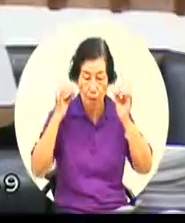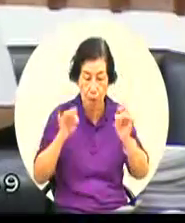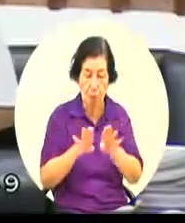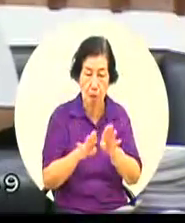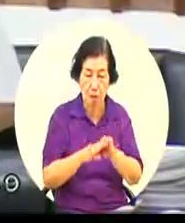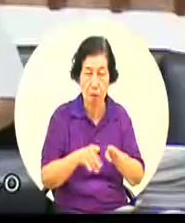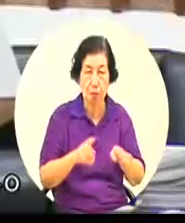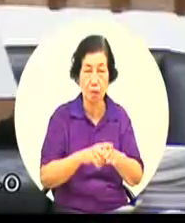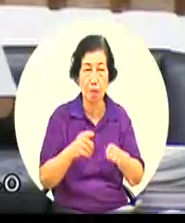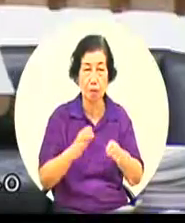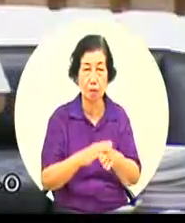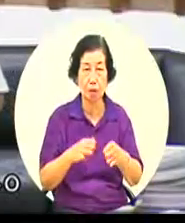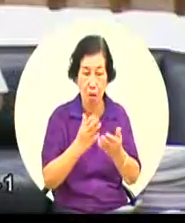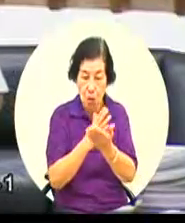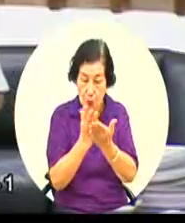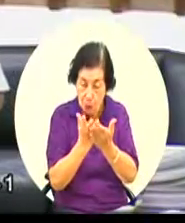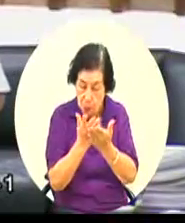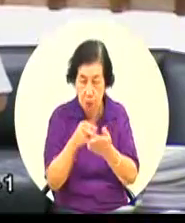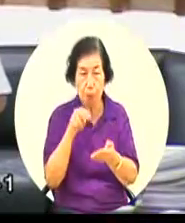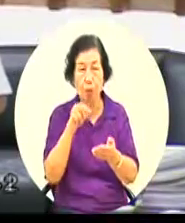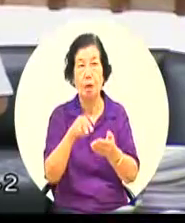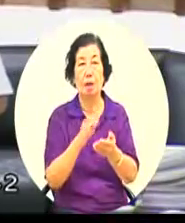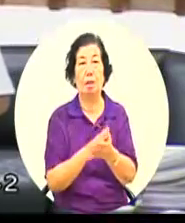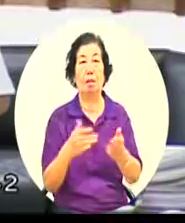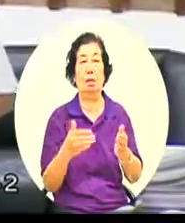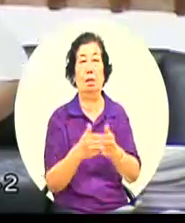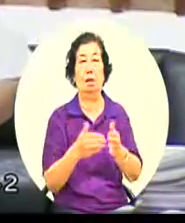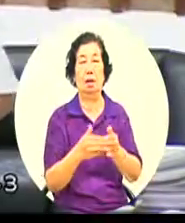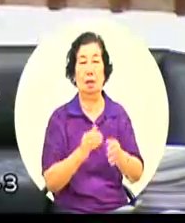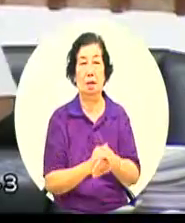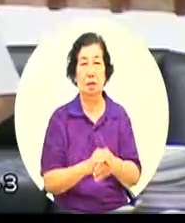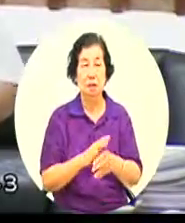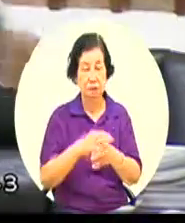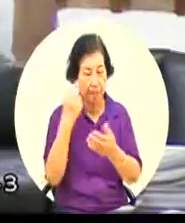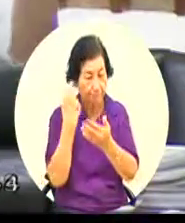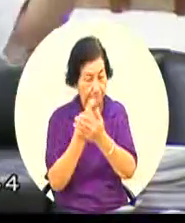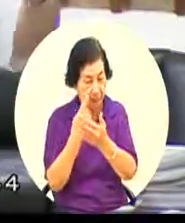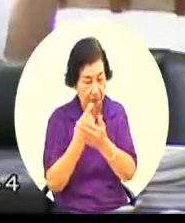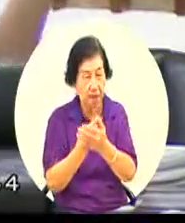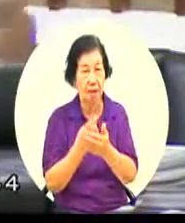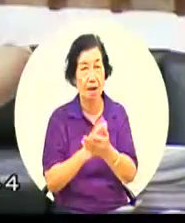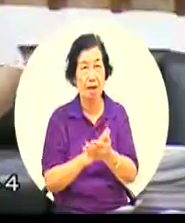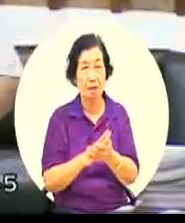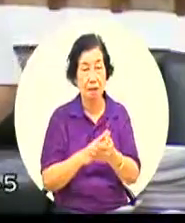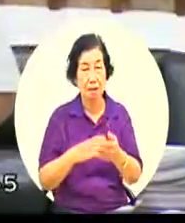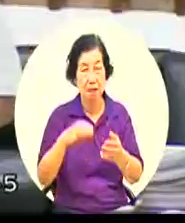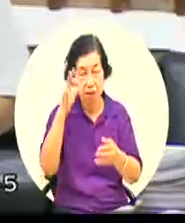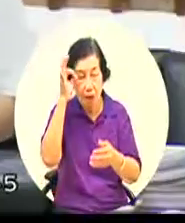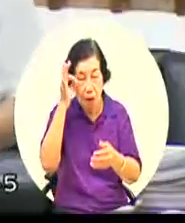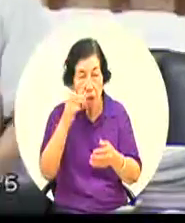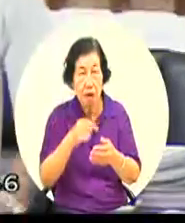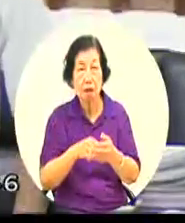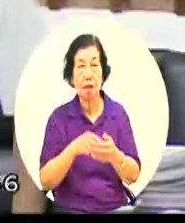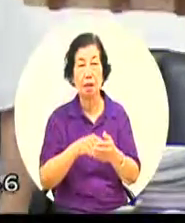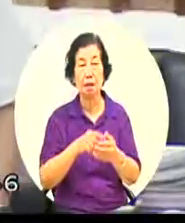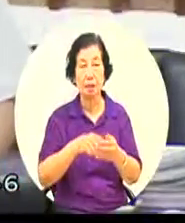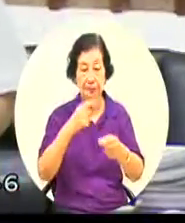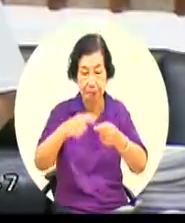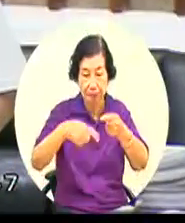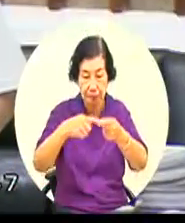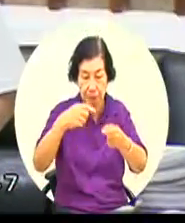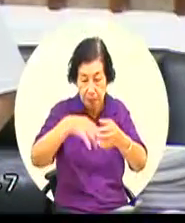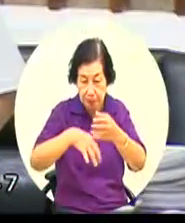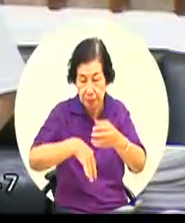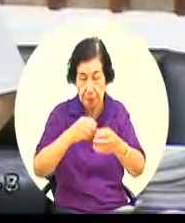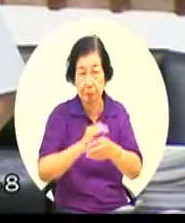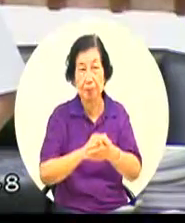为英英没事情，每天看一堂课，每天看一堂课，但一年的课一个暑假就看完。那这个